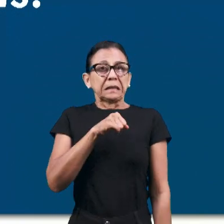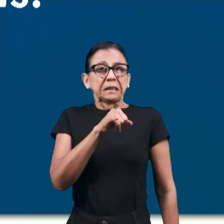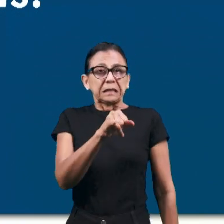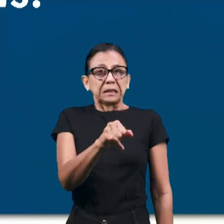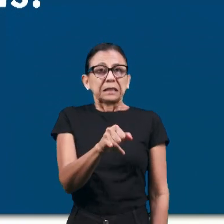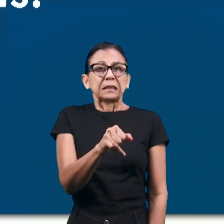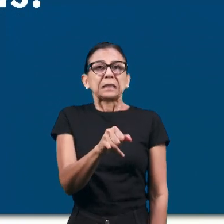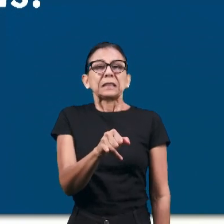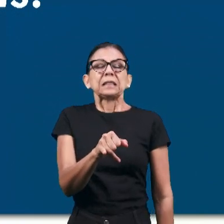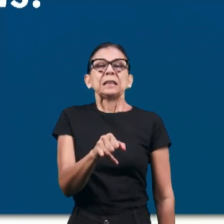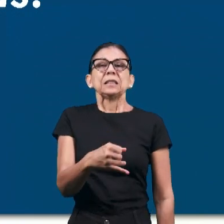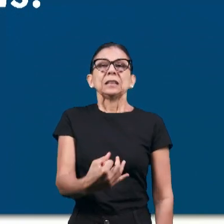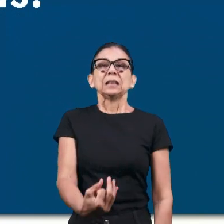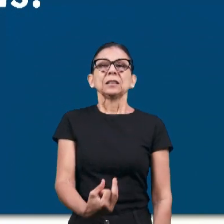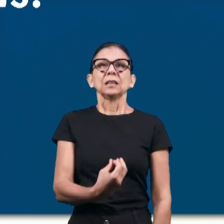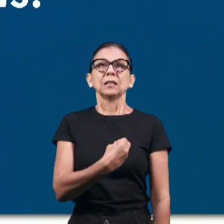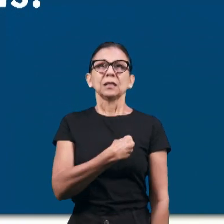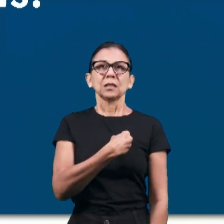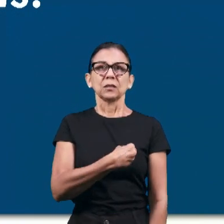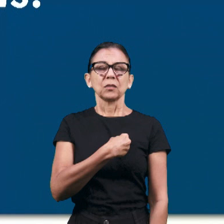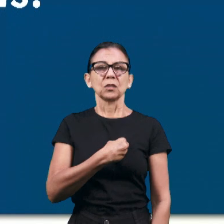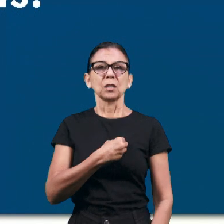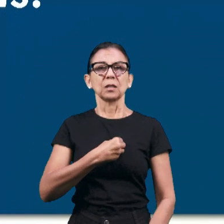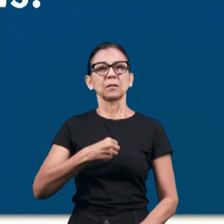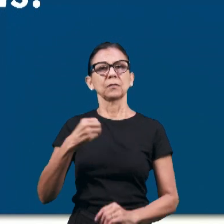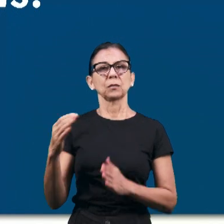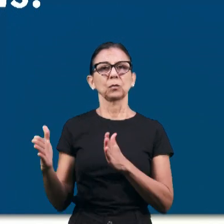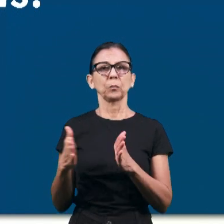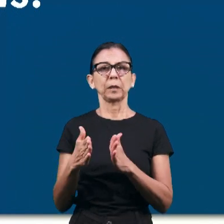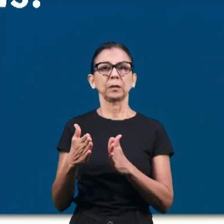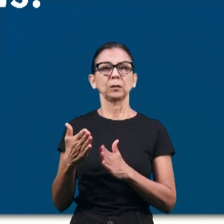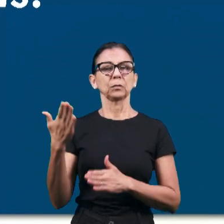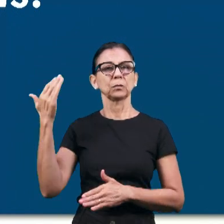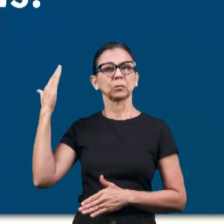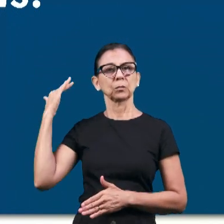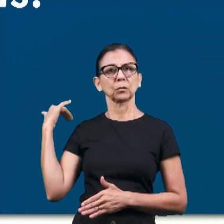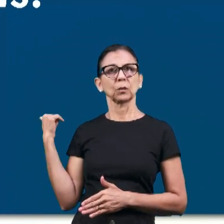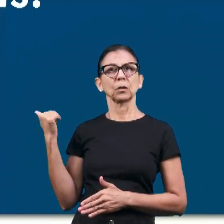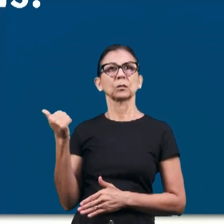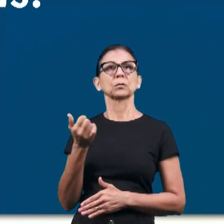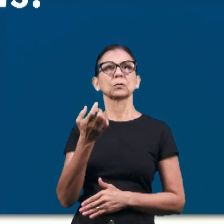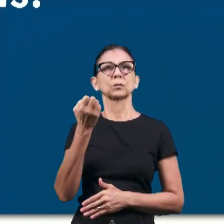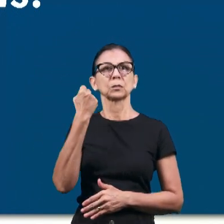si, si on existait dans le temps de nos parents, jamais